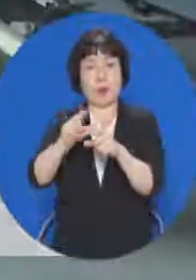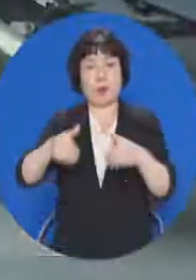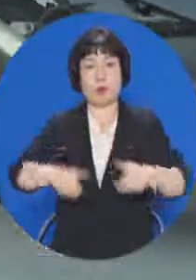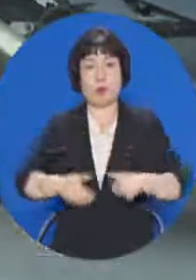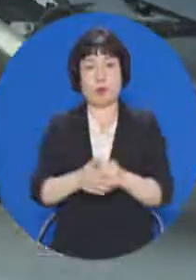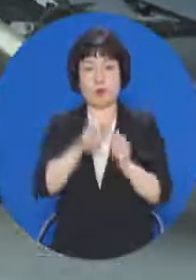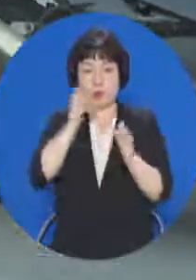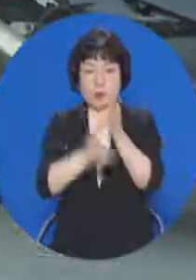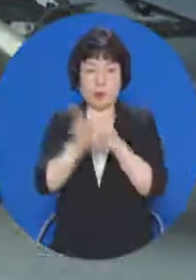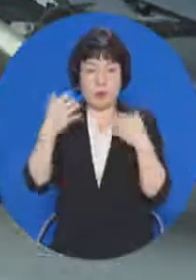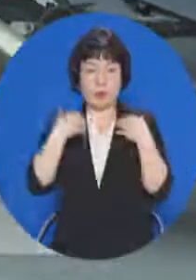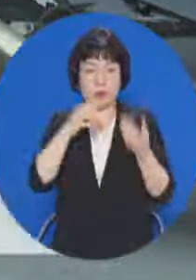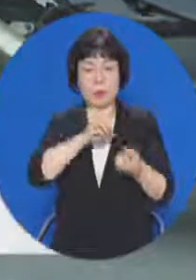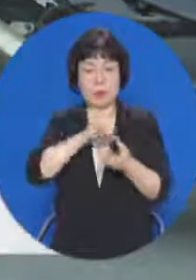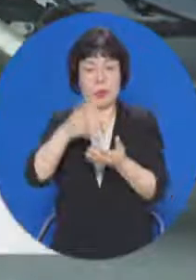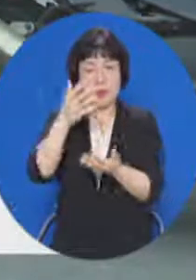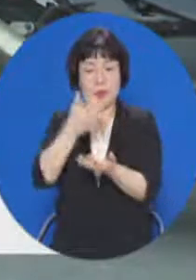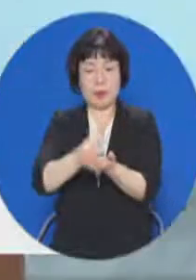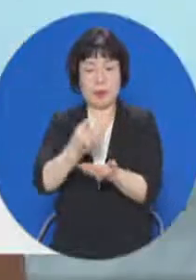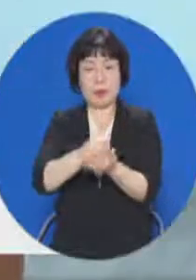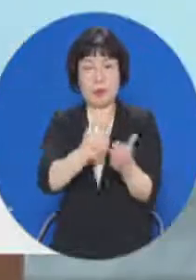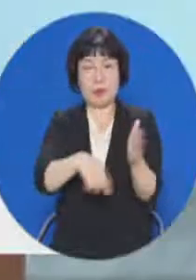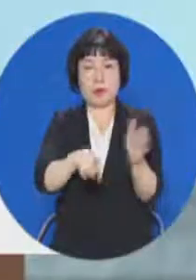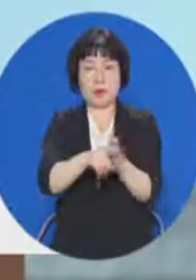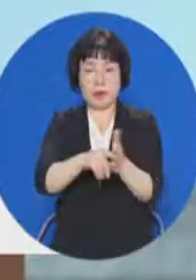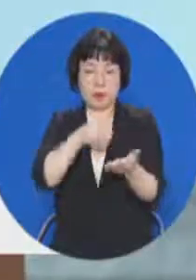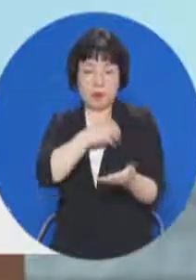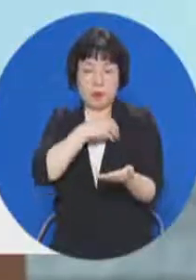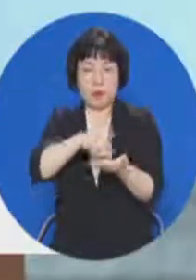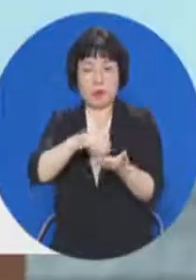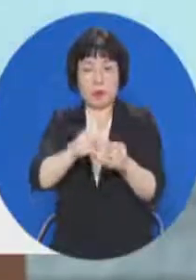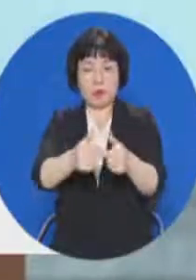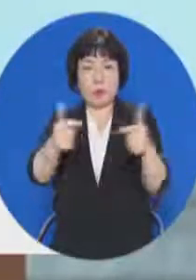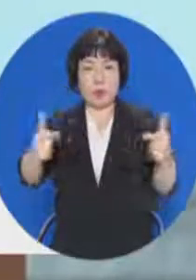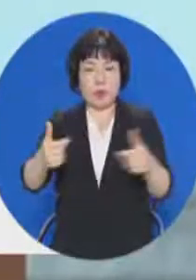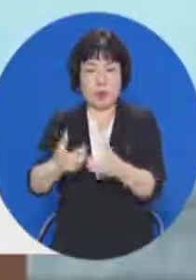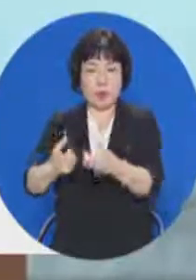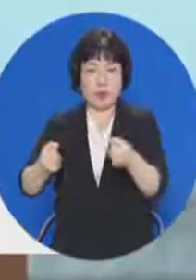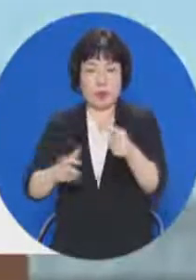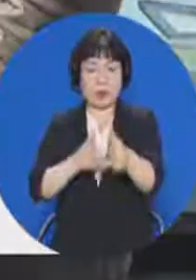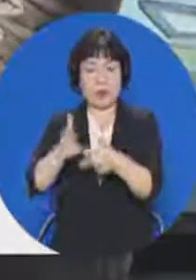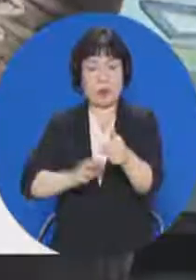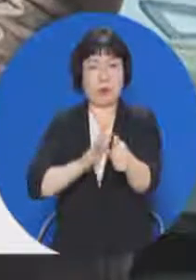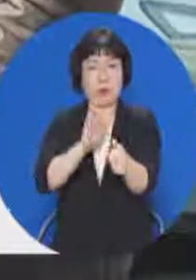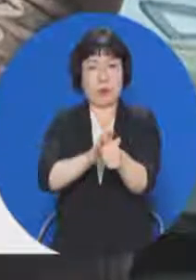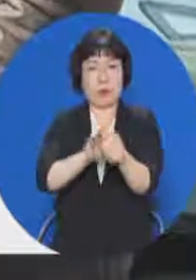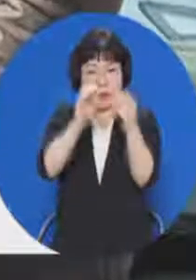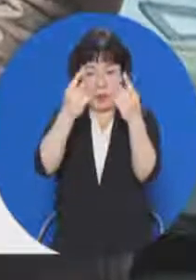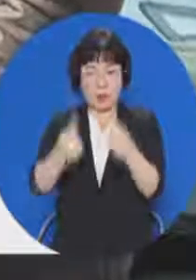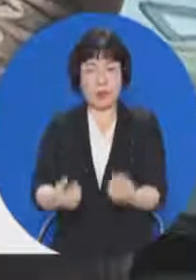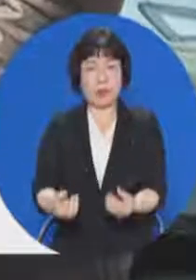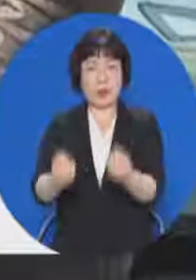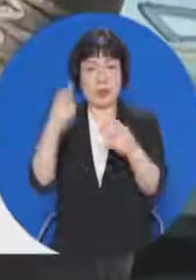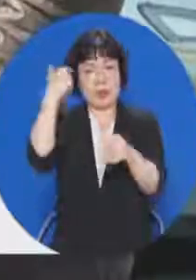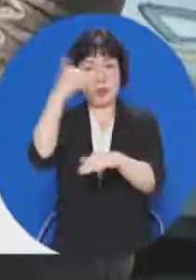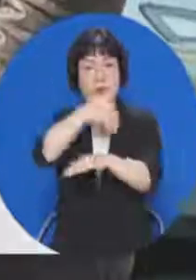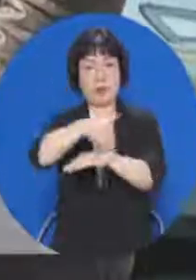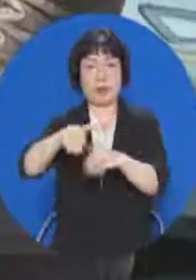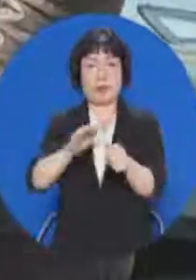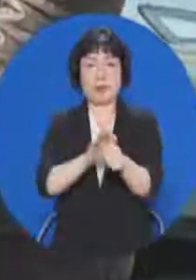여수시는 00 배 달의 활성화를 위해 가맹점 수를 늘리고 별도의 사업비를 지원해 할인 이벤트 등을 진행할